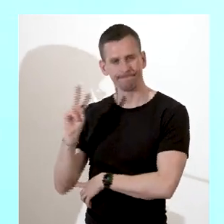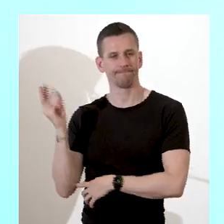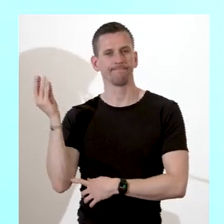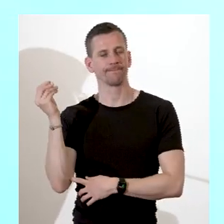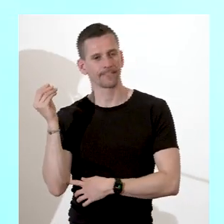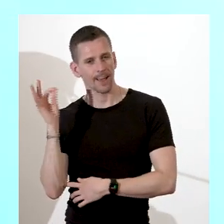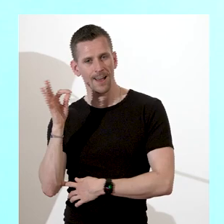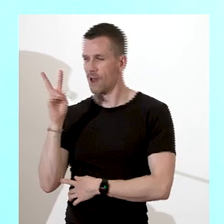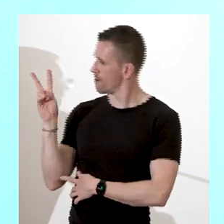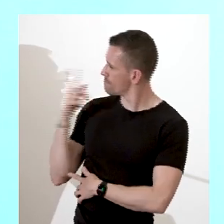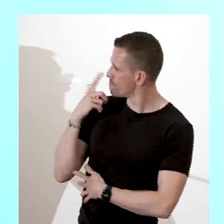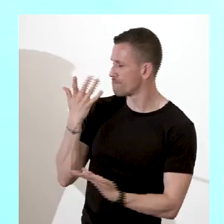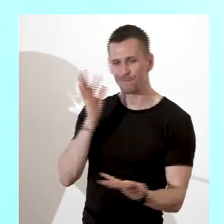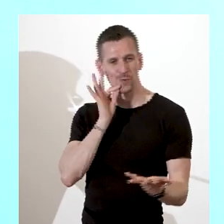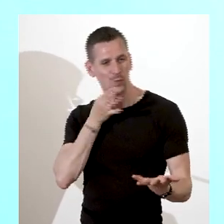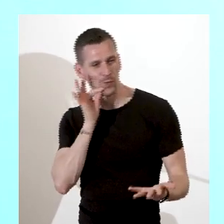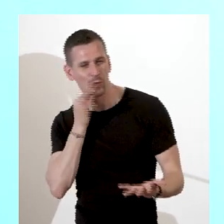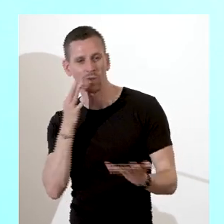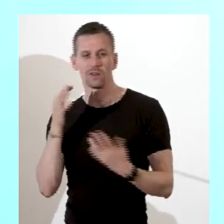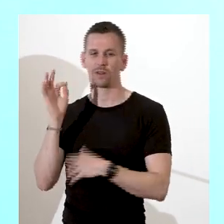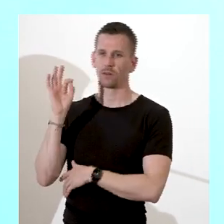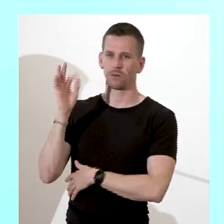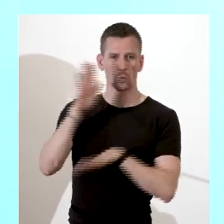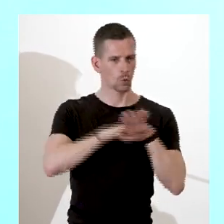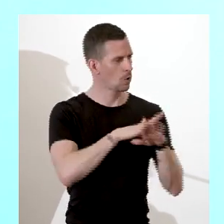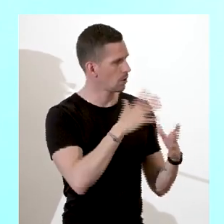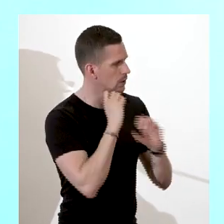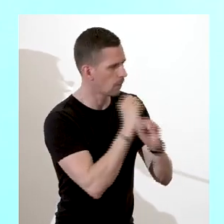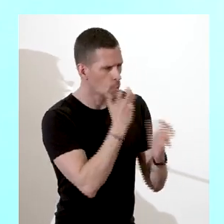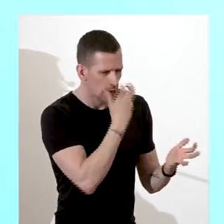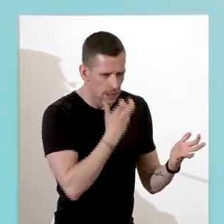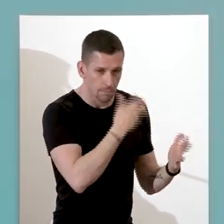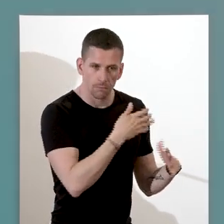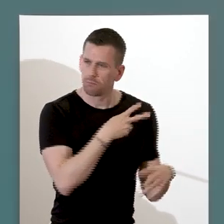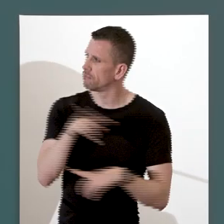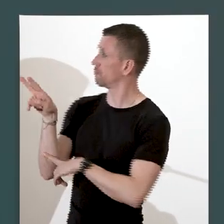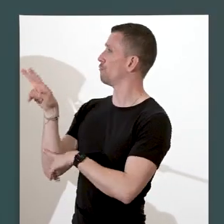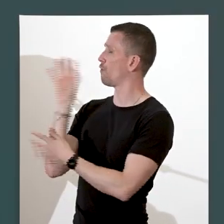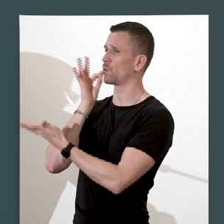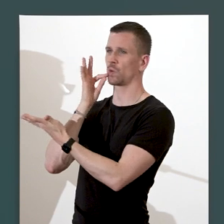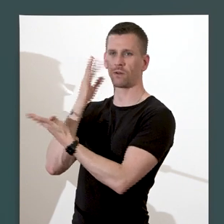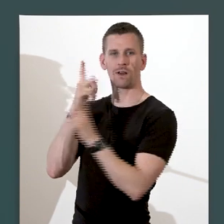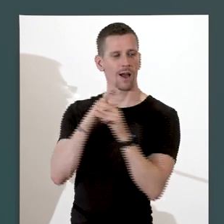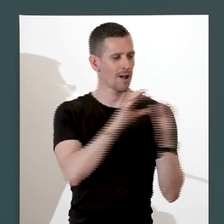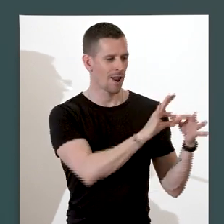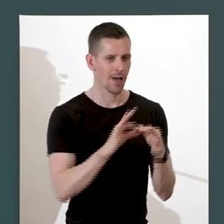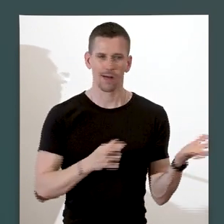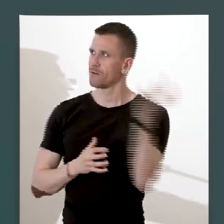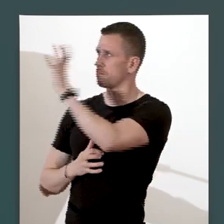massivement pratiquée par les Nantais, et de l'esclavage en place dans les colonies. Pas de chaîne, pas